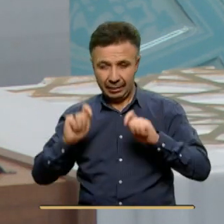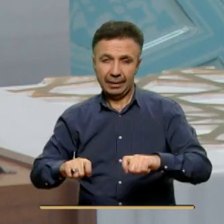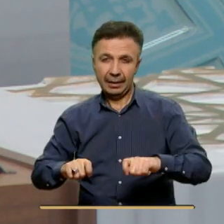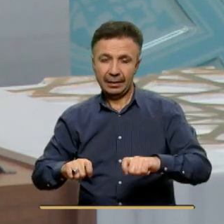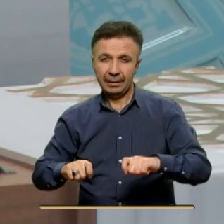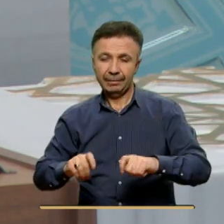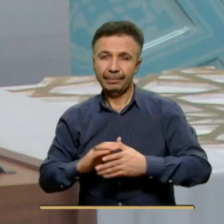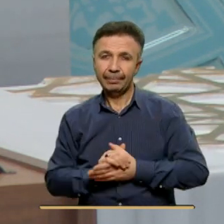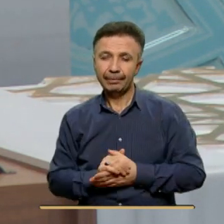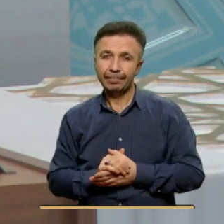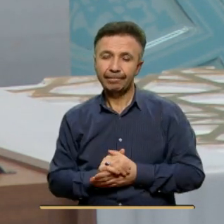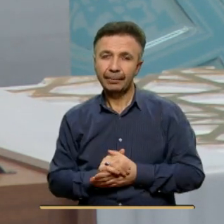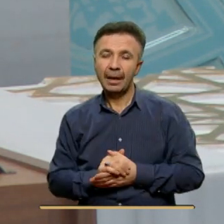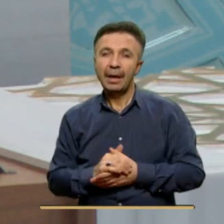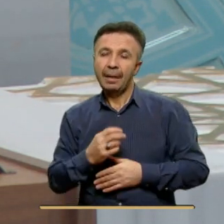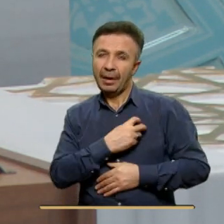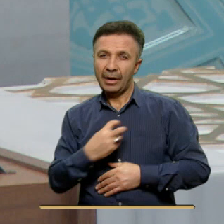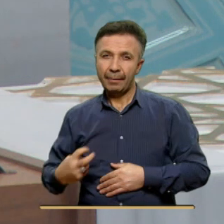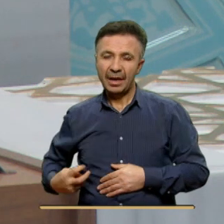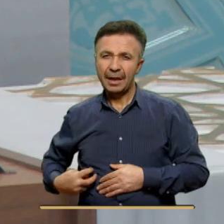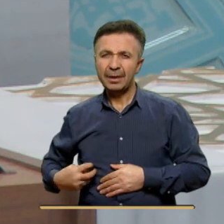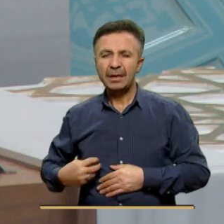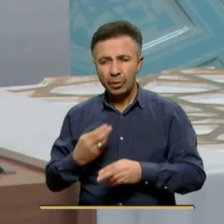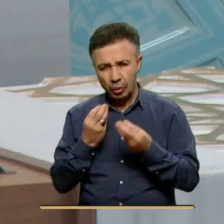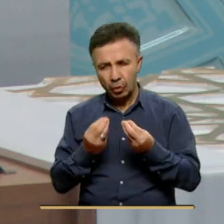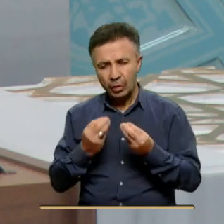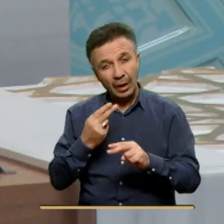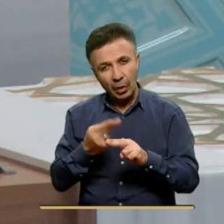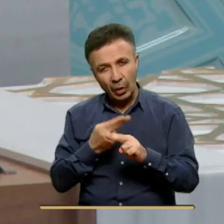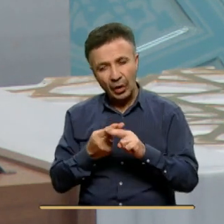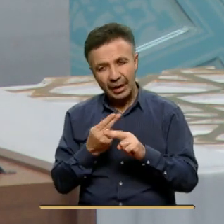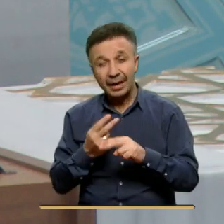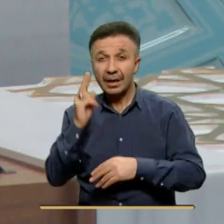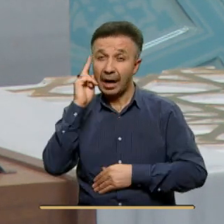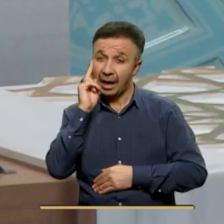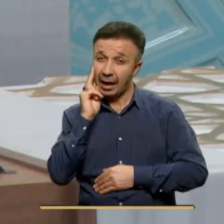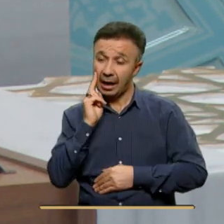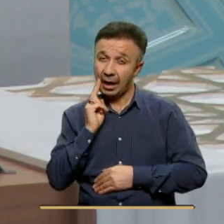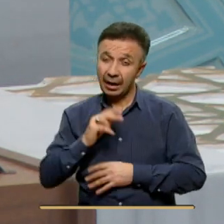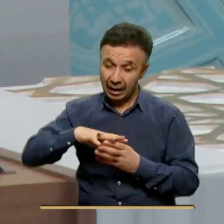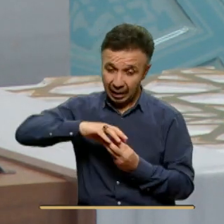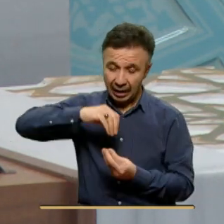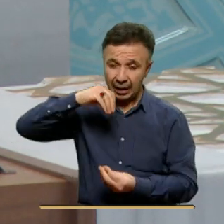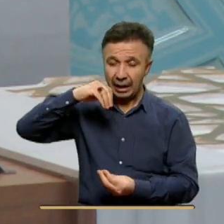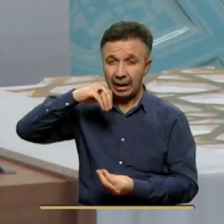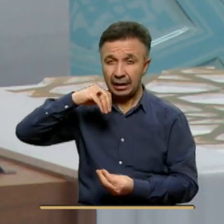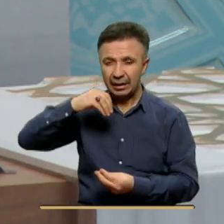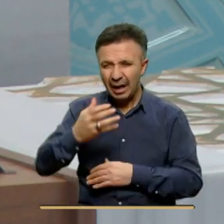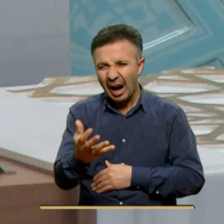Efendimiz'in güzel ve örnek ahlakı ile ahlaklanmayı cümlemize nasip